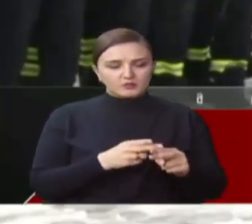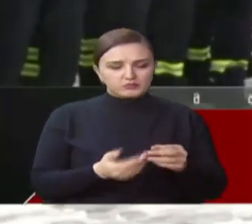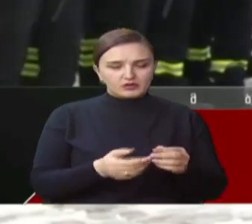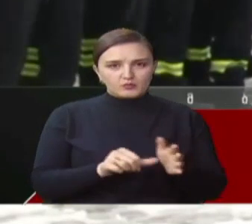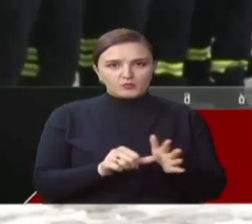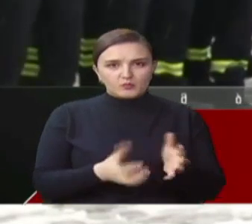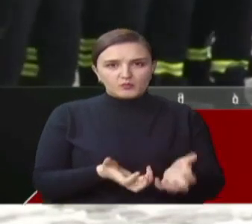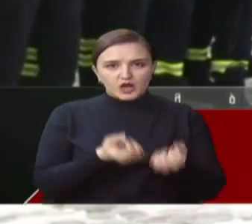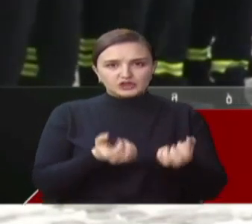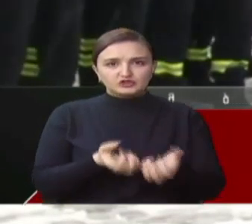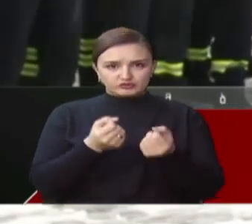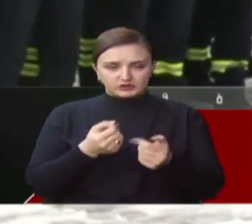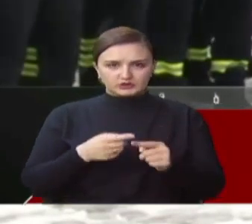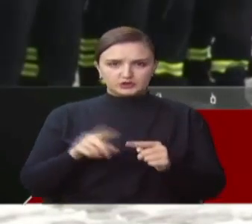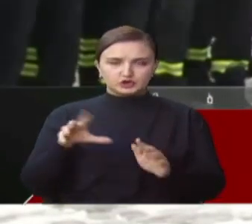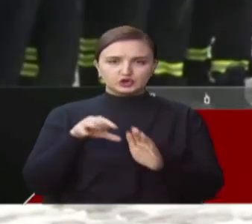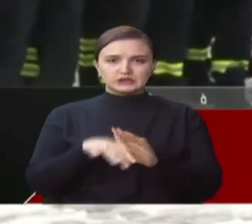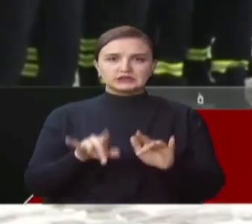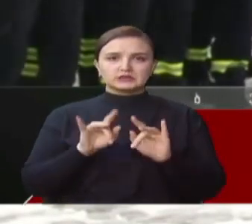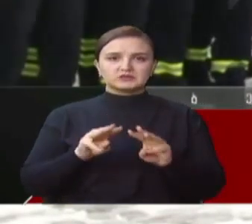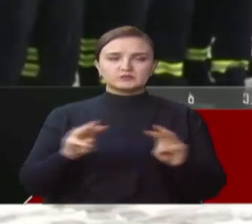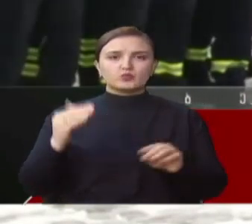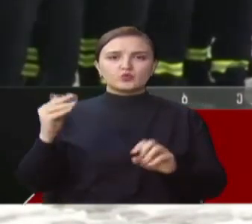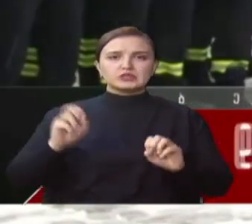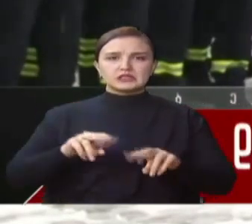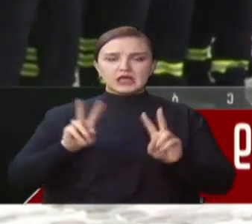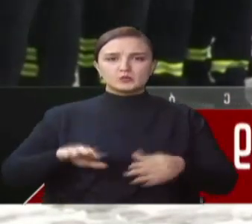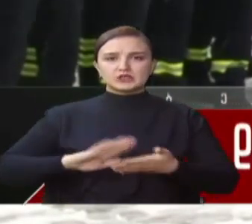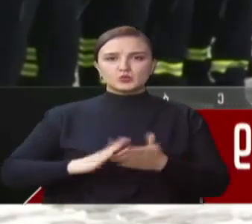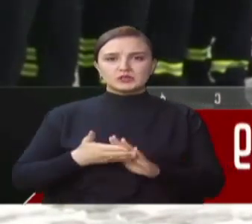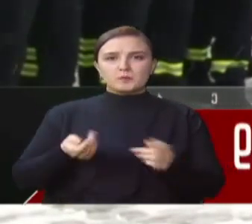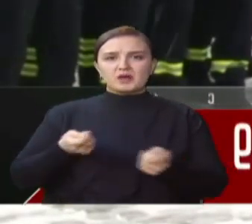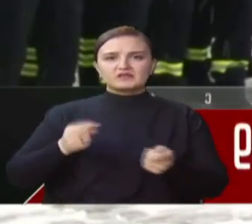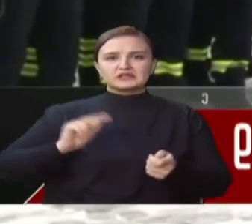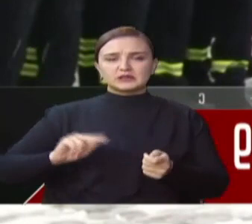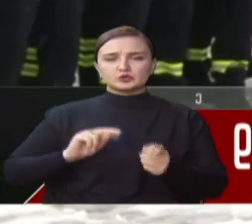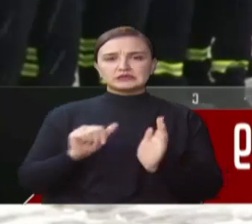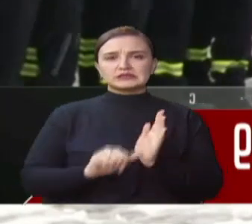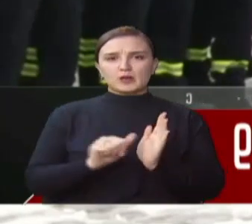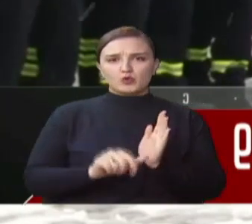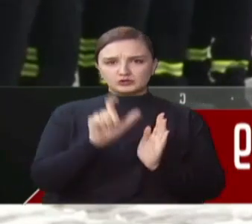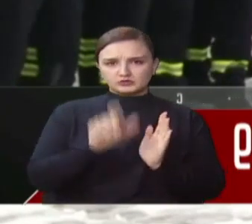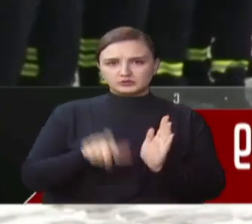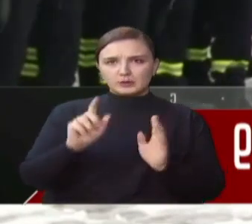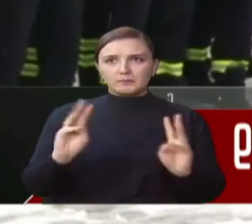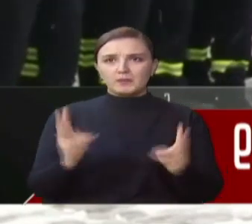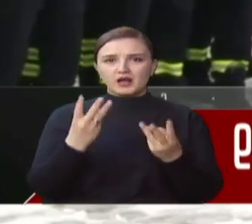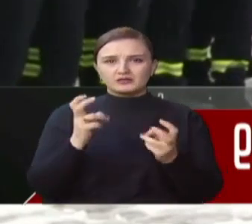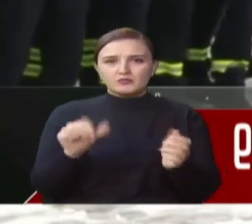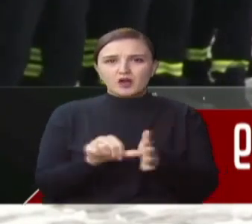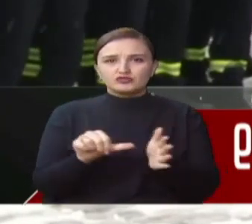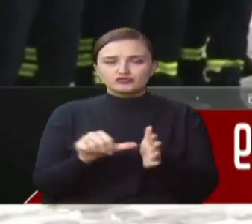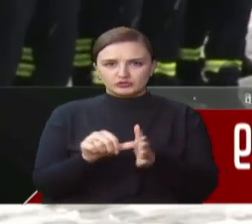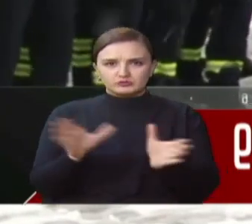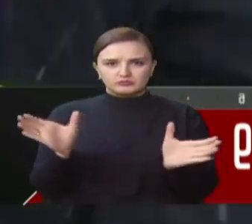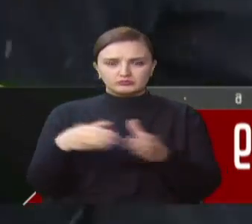chasartvelat miemgzavreba shinagan sakmeta saministros sagangebo situatsiebis martis samsakhuris 60 mekhandzre mashveli shesabamisi aghchurilobebita